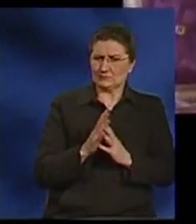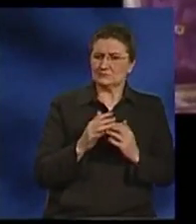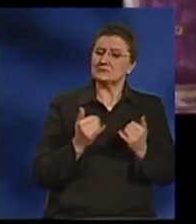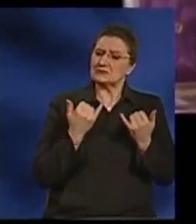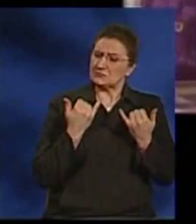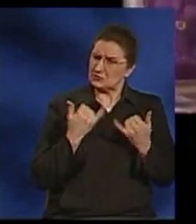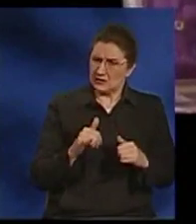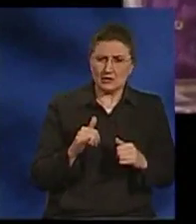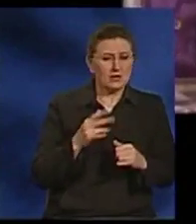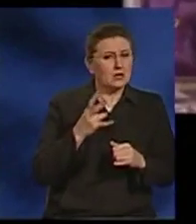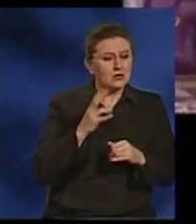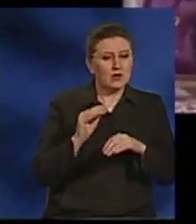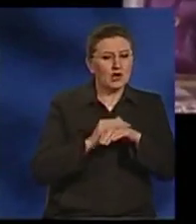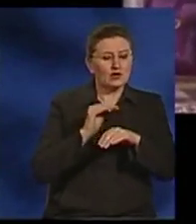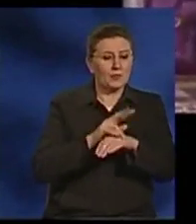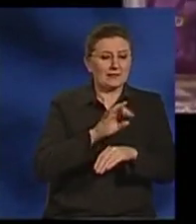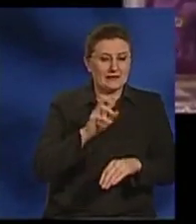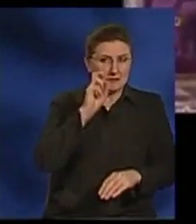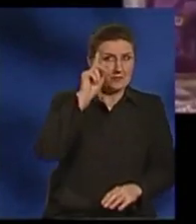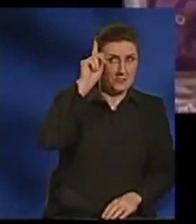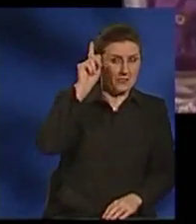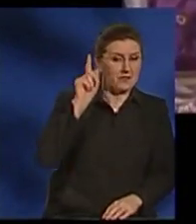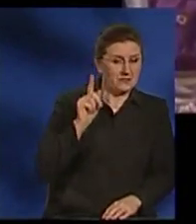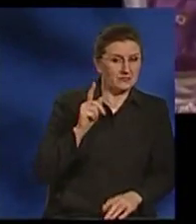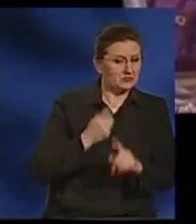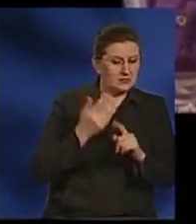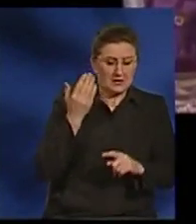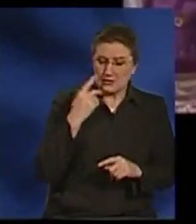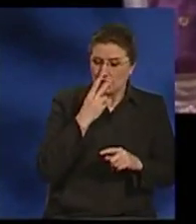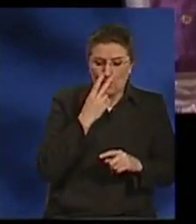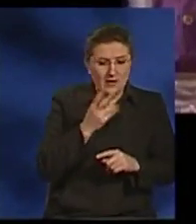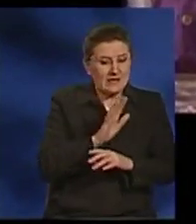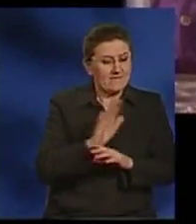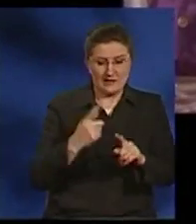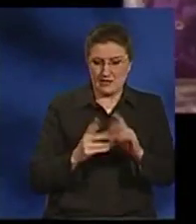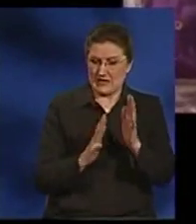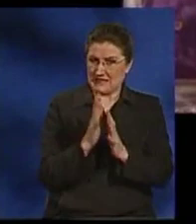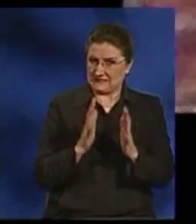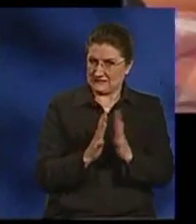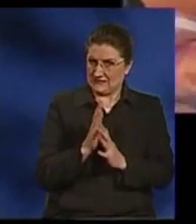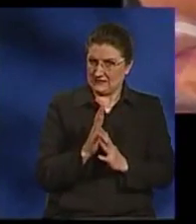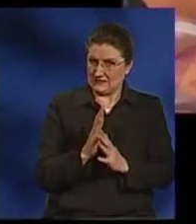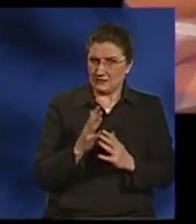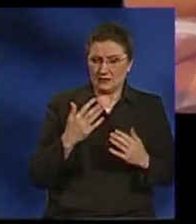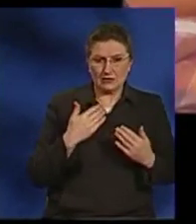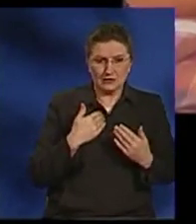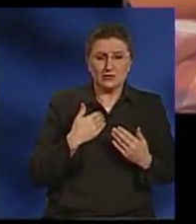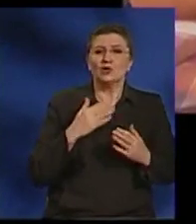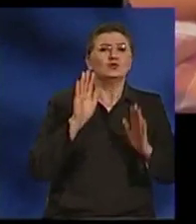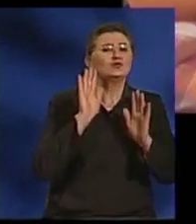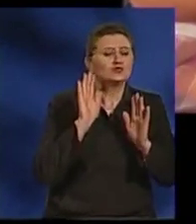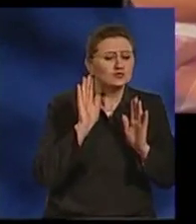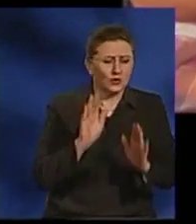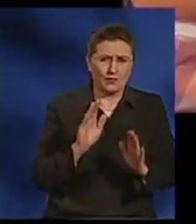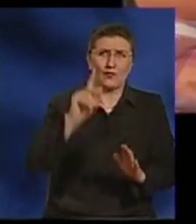замечательно. Но одобрит ли Всевышний наш выбор? Что-то раньше я слыхом не слыхивала об этом корешке. И я. Да что вы, ну